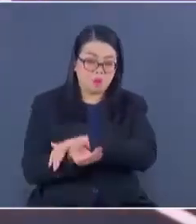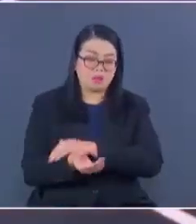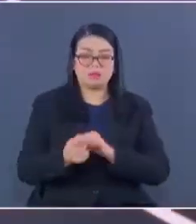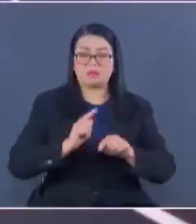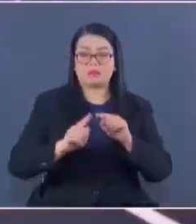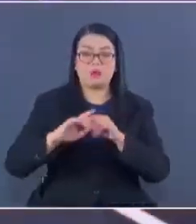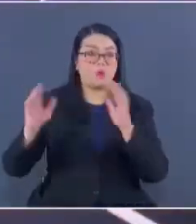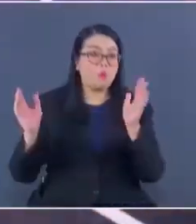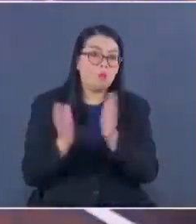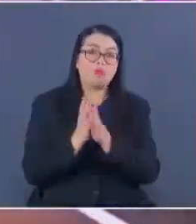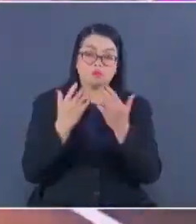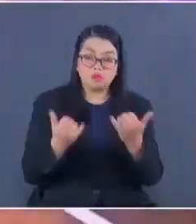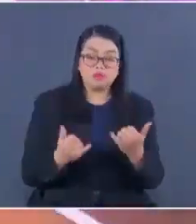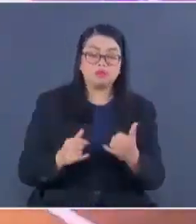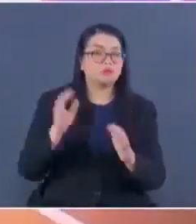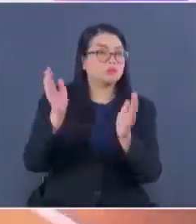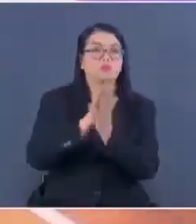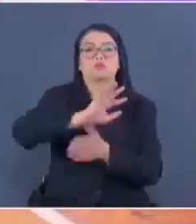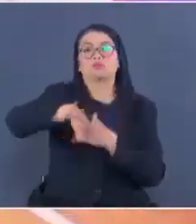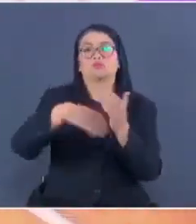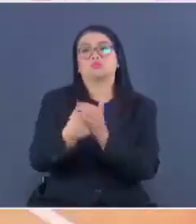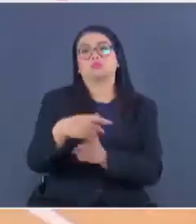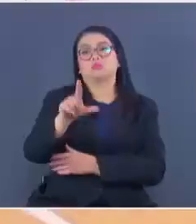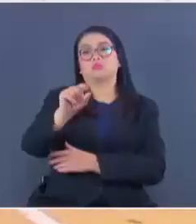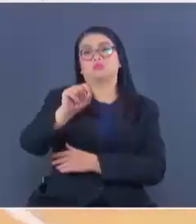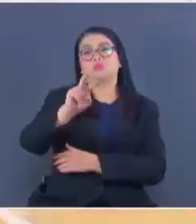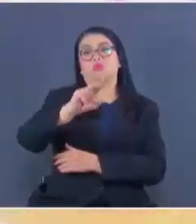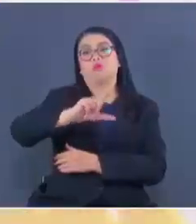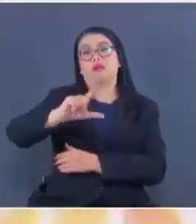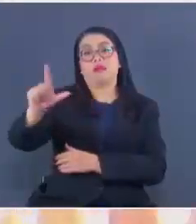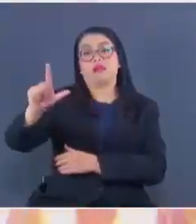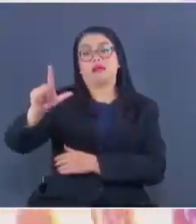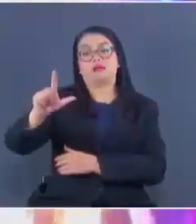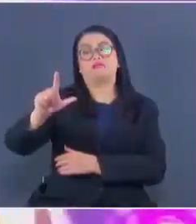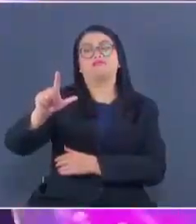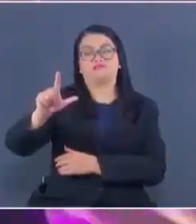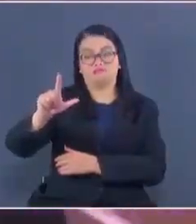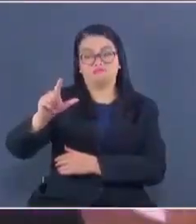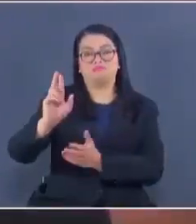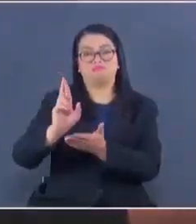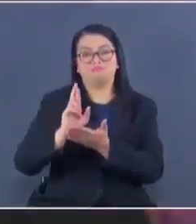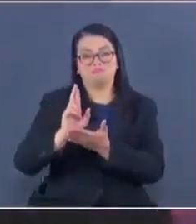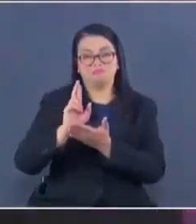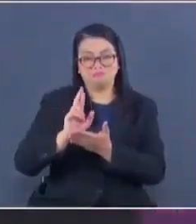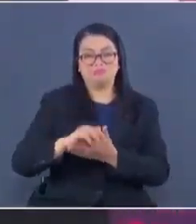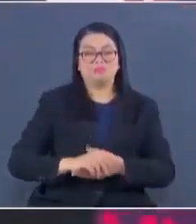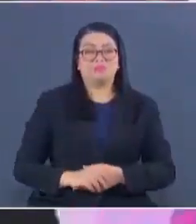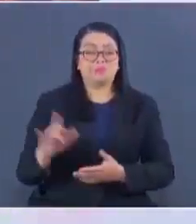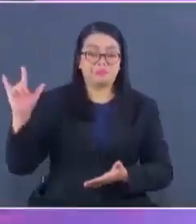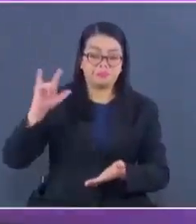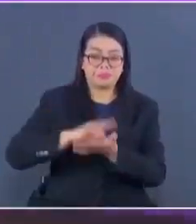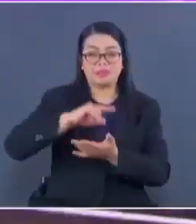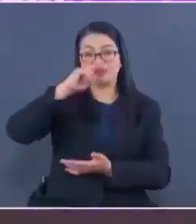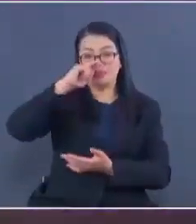ๆทำให้ Vampire Esports นั้นโกยเงินกับไทยราวๆ22ล้านบาทนะครับสำหรับ Vampire Esports นั้นจะบินกลับถึงประ